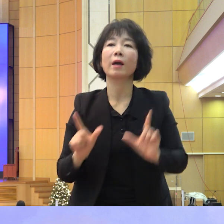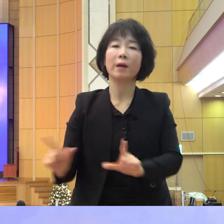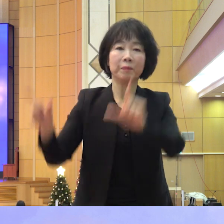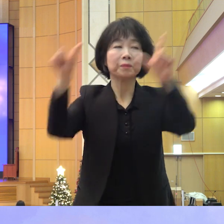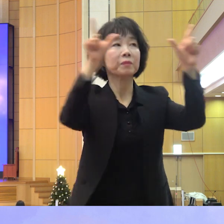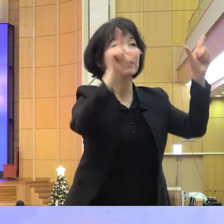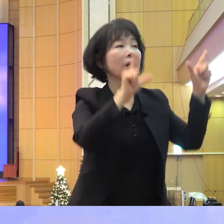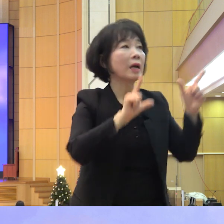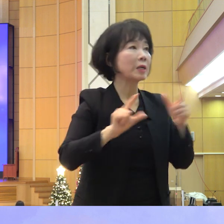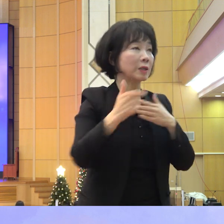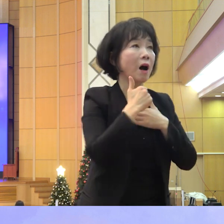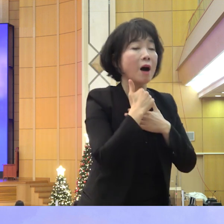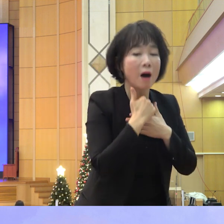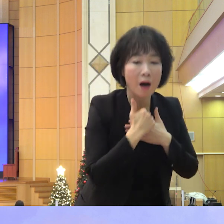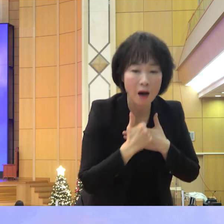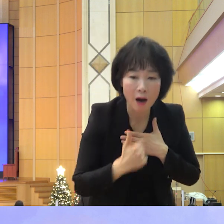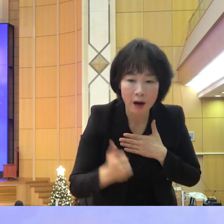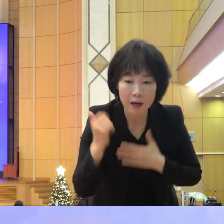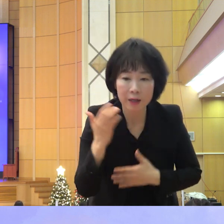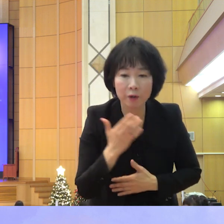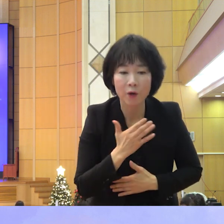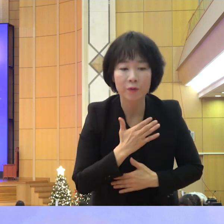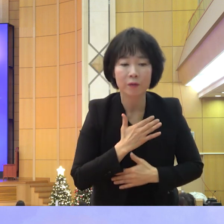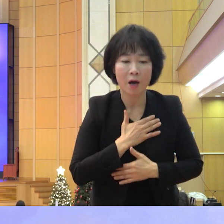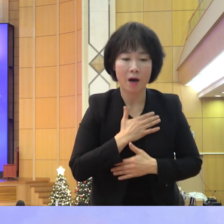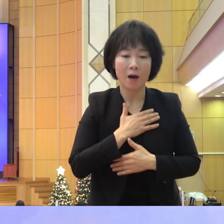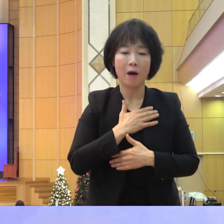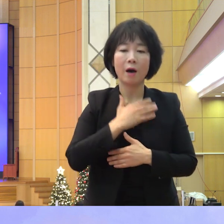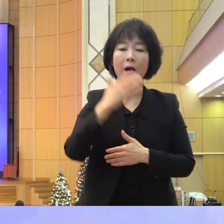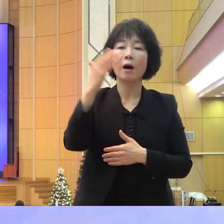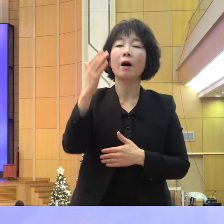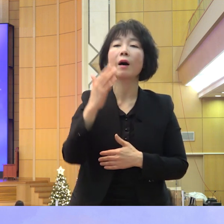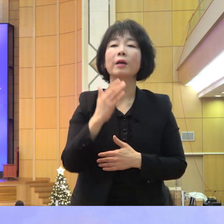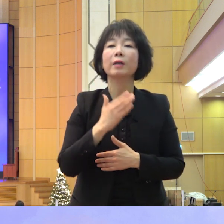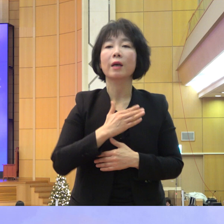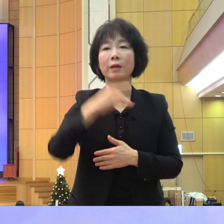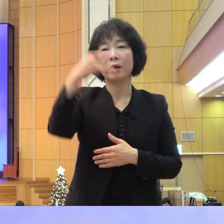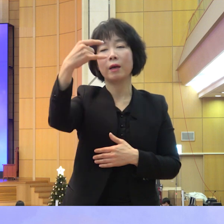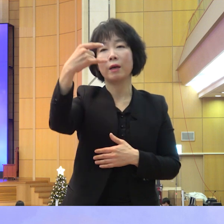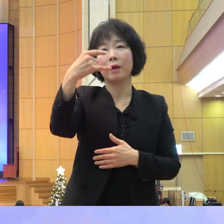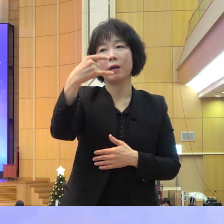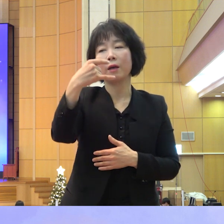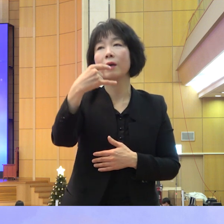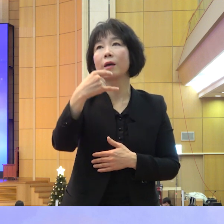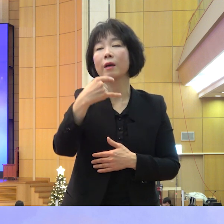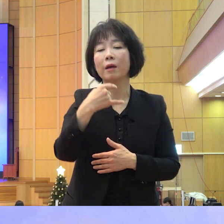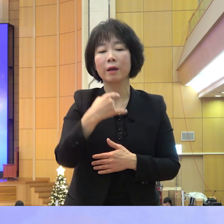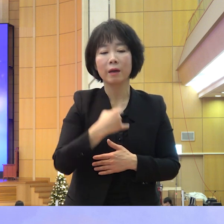속에 살던 나의